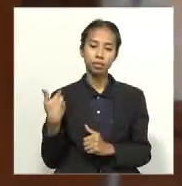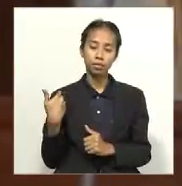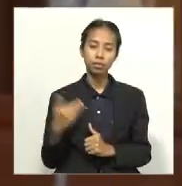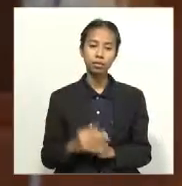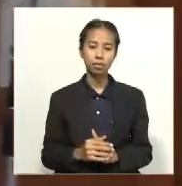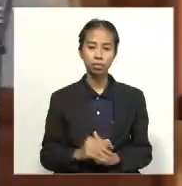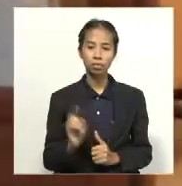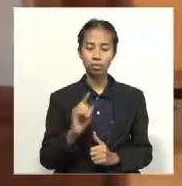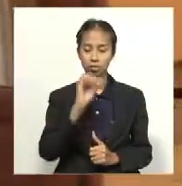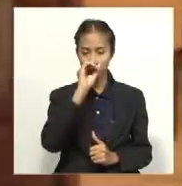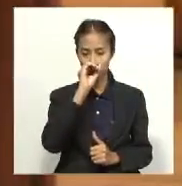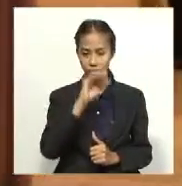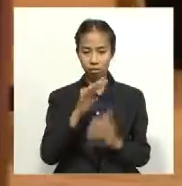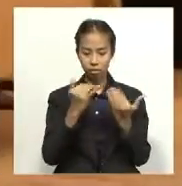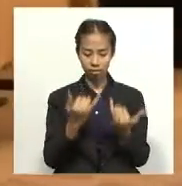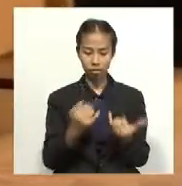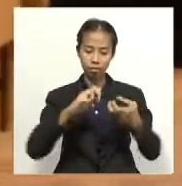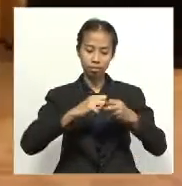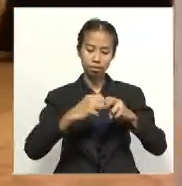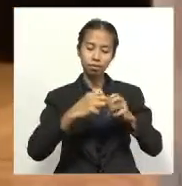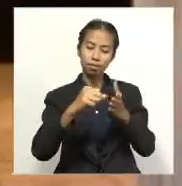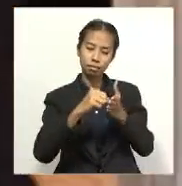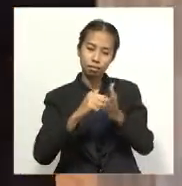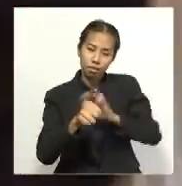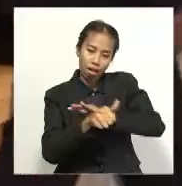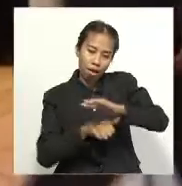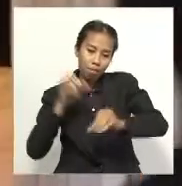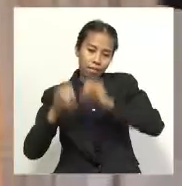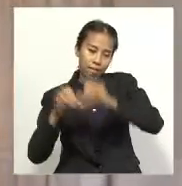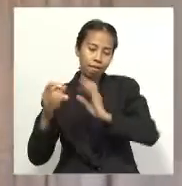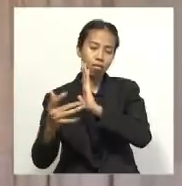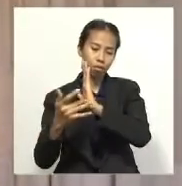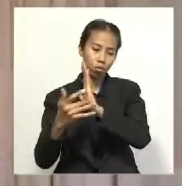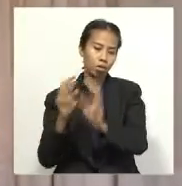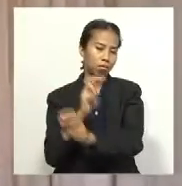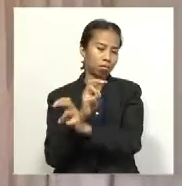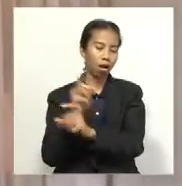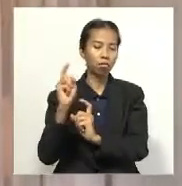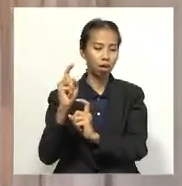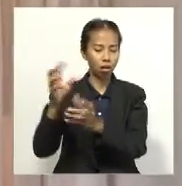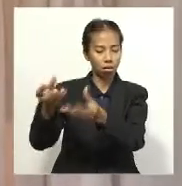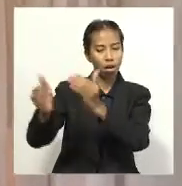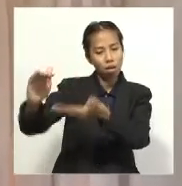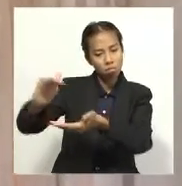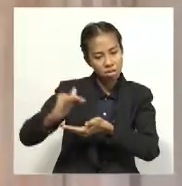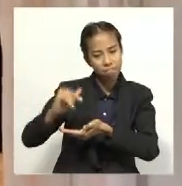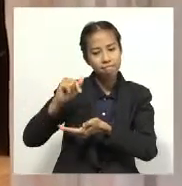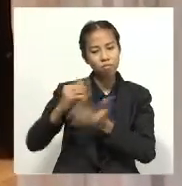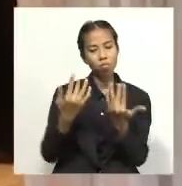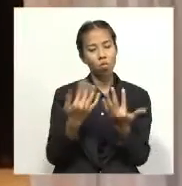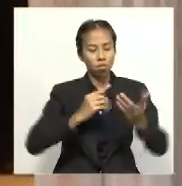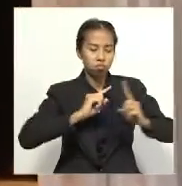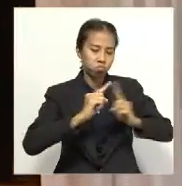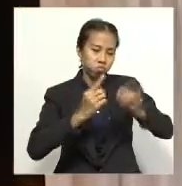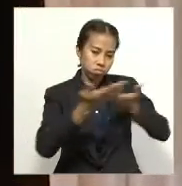ลาโหมนะครับได้กล่าวถึงการแก้ไขปัญหาการลักลอบนำขยะอิเล็กทรอนิกส์นะครับว่าจะต้องมีการพูดคุยกับอีกหลายฝ่ายส่ว